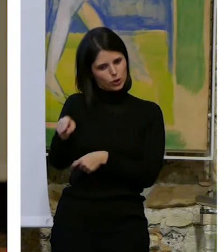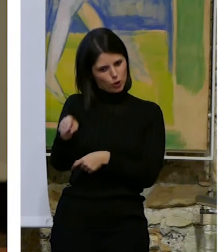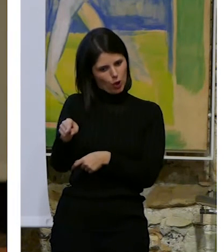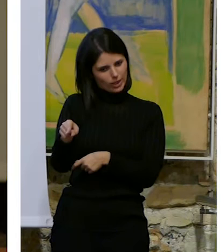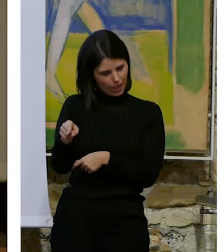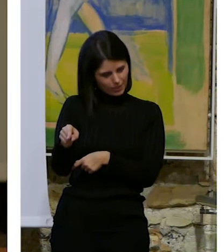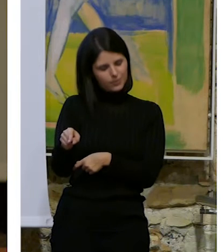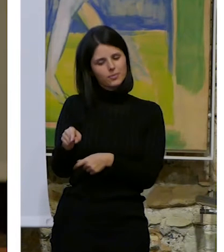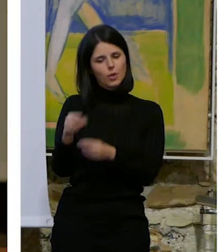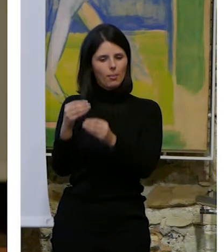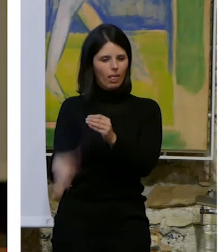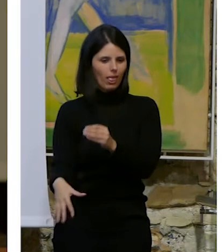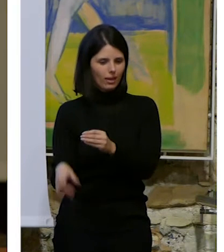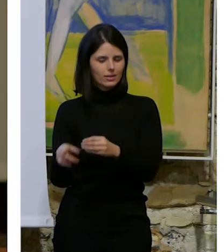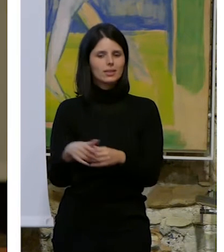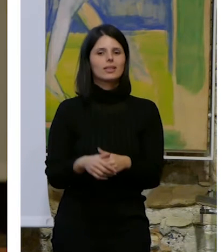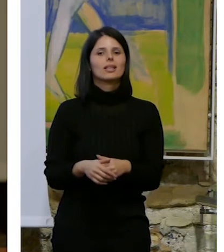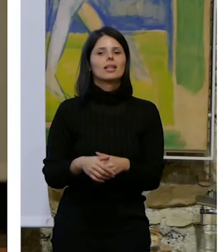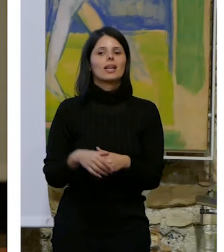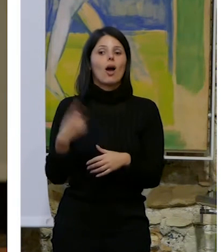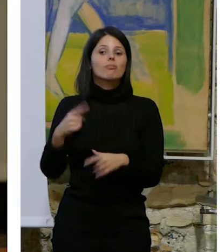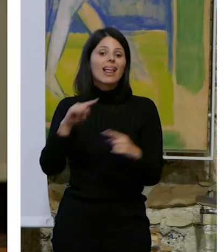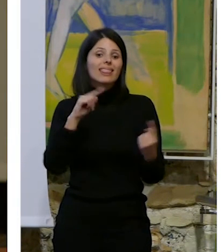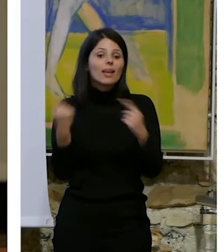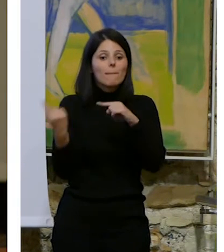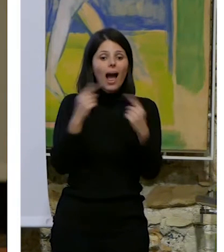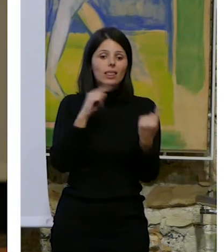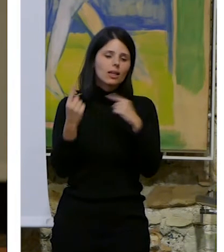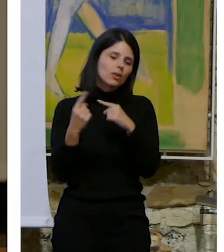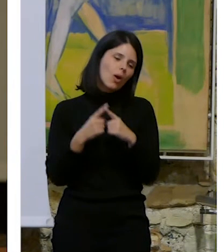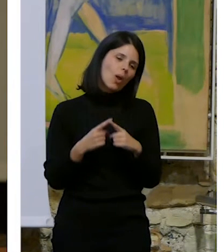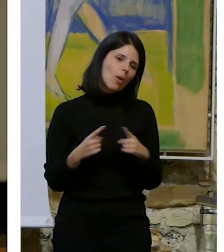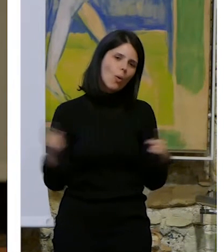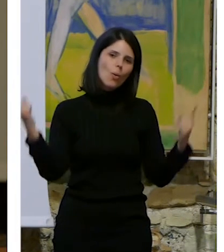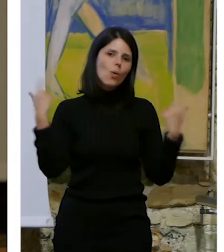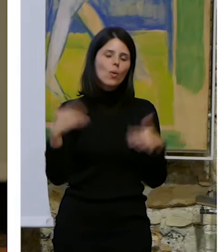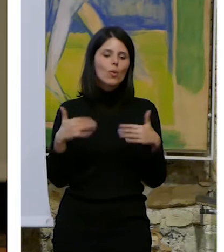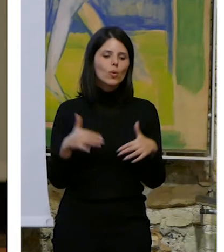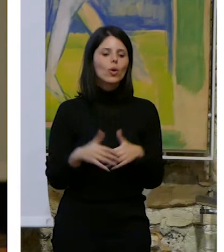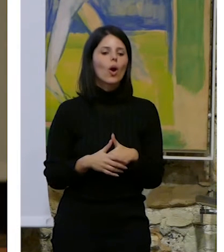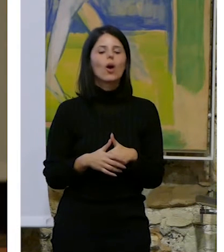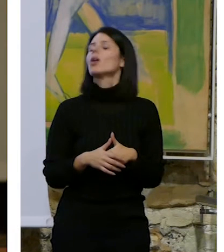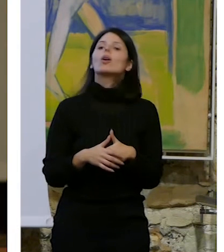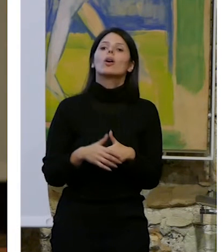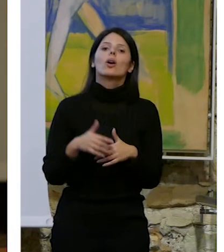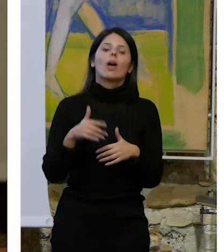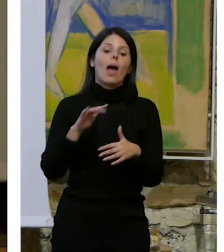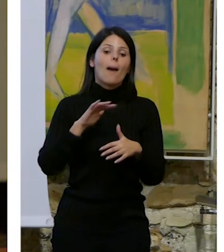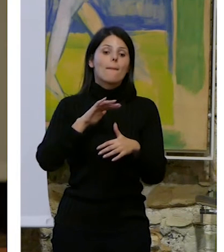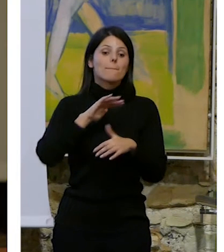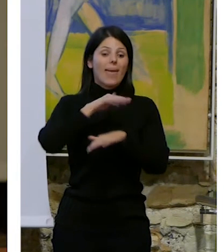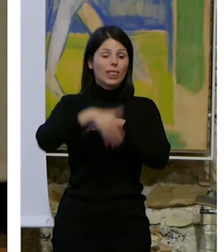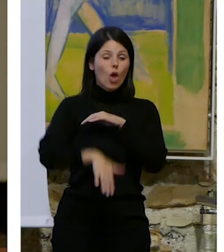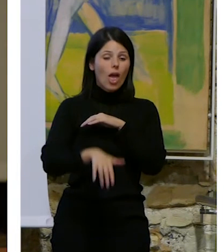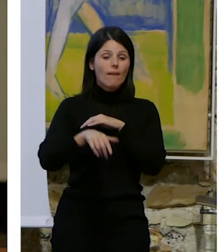di dover convincere l'altro si apre questo dibattito lunghissimo che parte da Pitagora, passa attraverso i due, entra nel Medioevo e arriva fino a